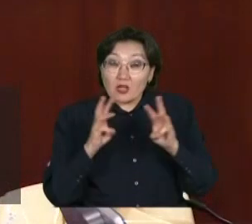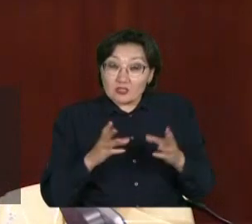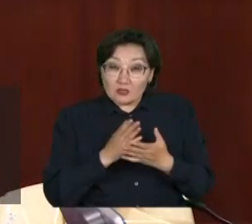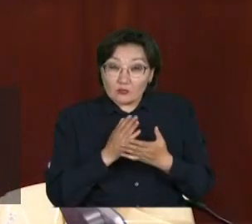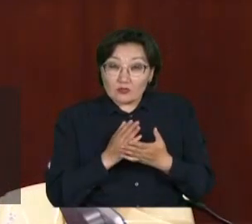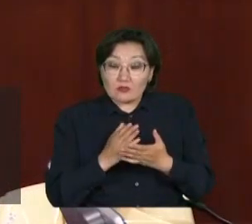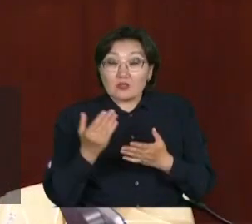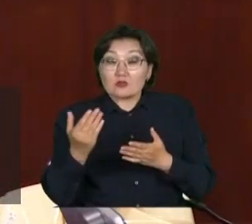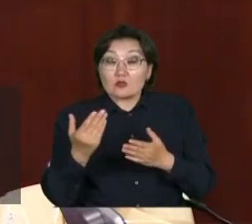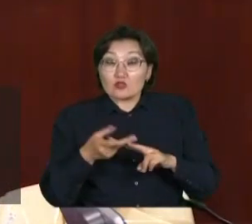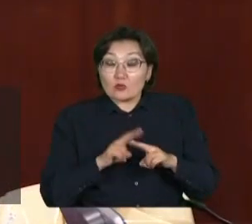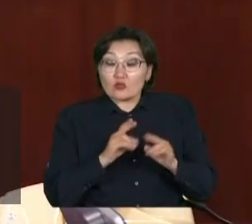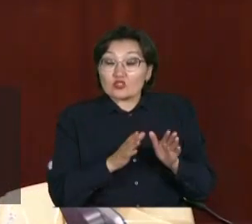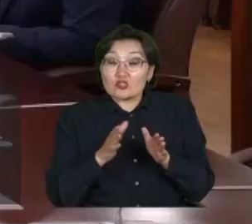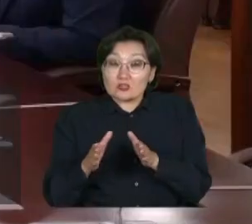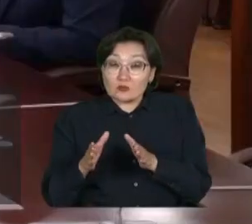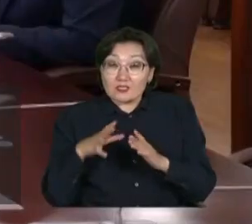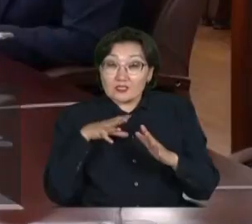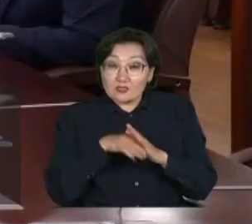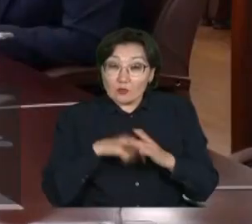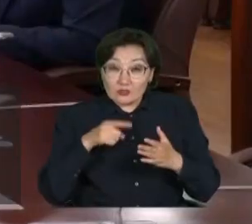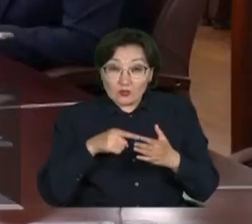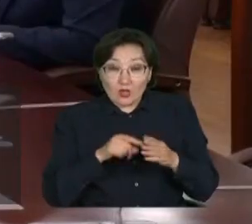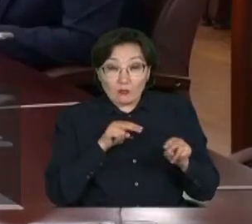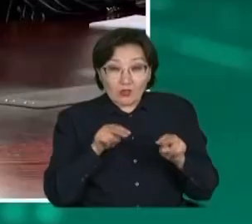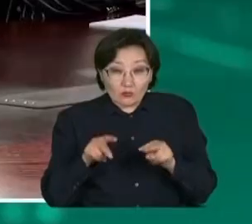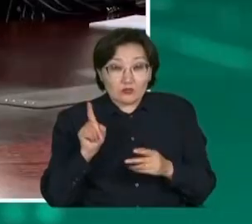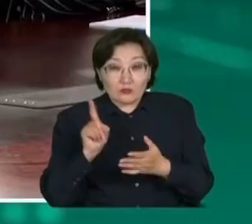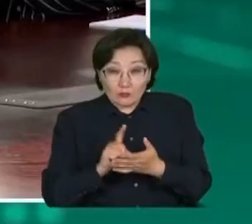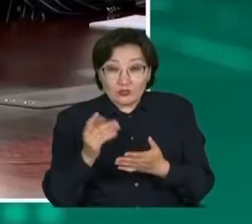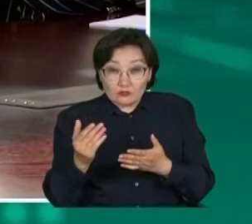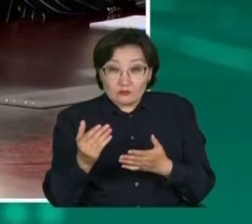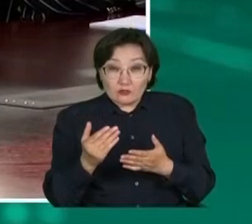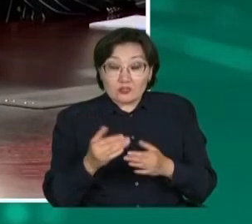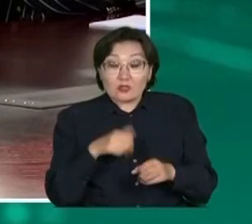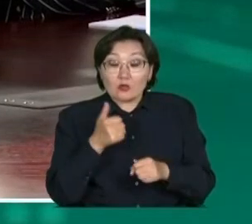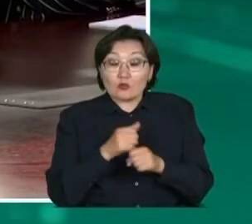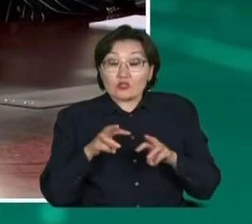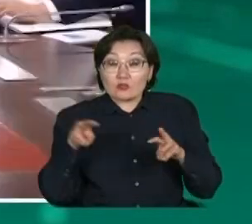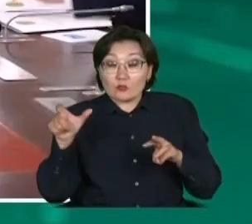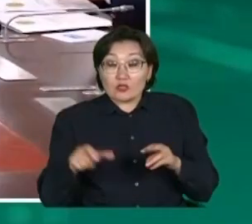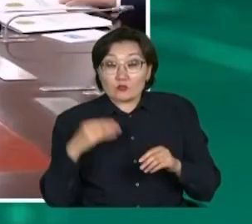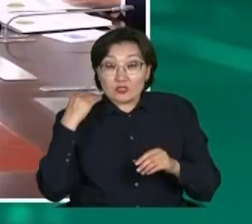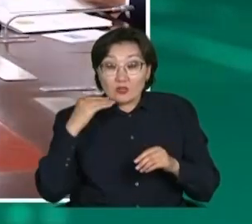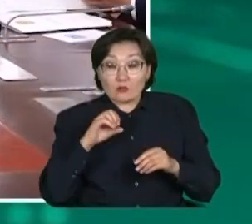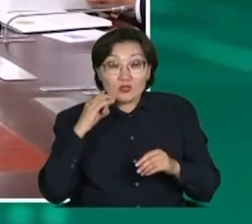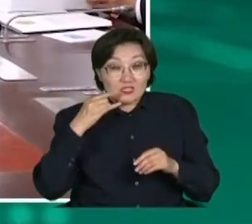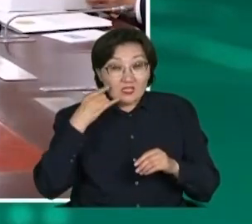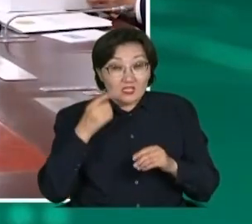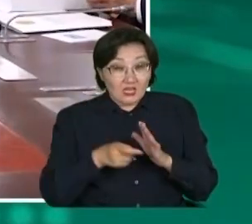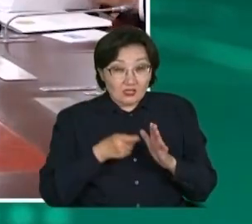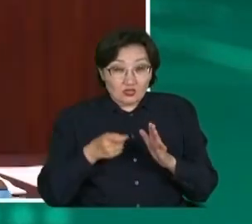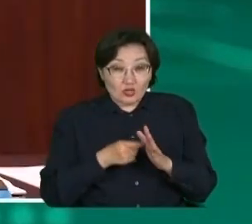Қанат Алдабергенұлы осы жүйені енгізу мәселесін бақылауға алыңыз. Бұдан бөлек премьер-министр Ақтөбе, Павлодар,